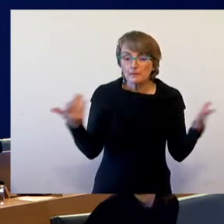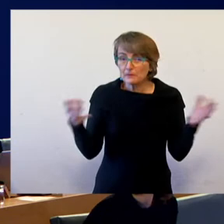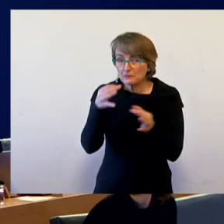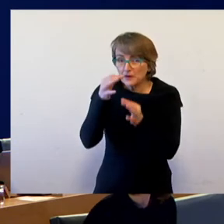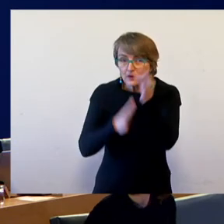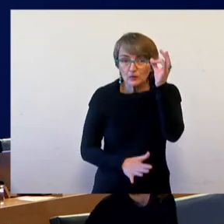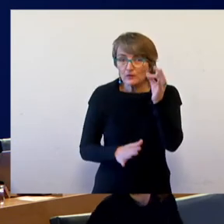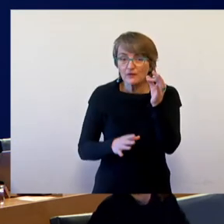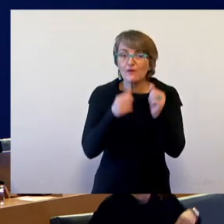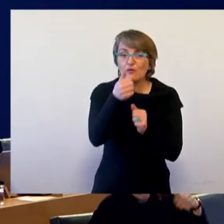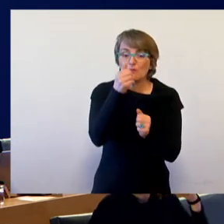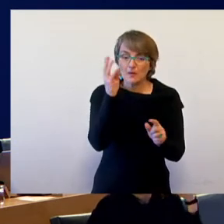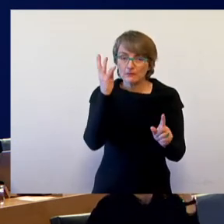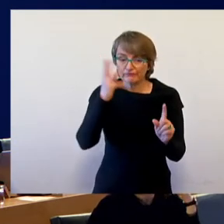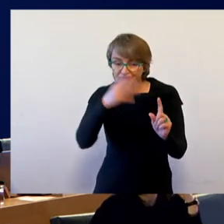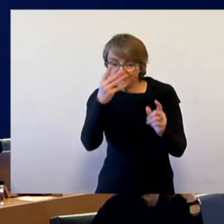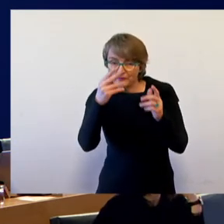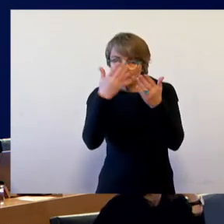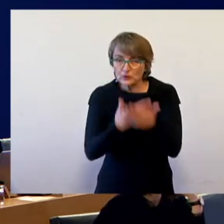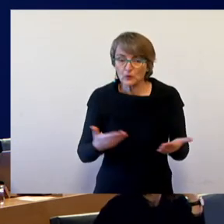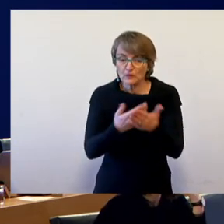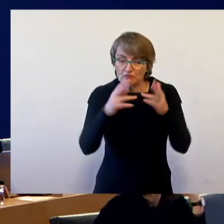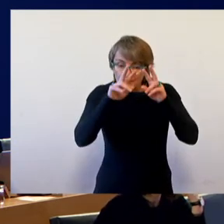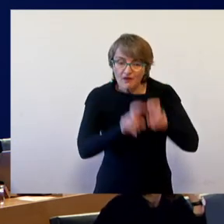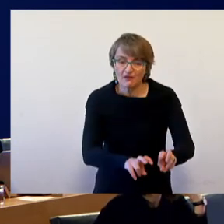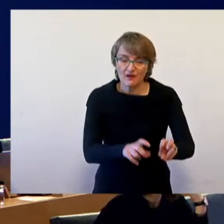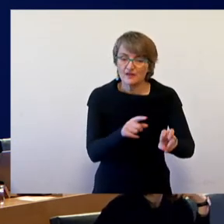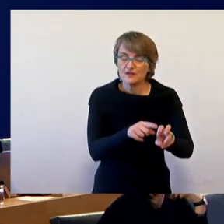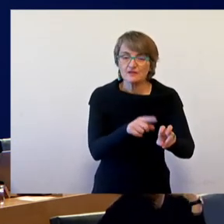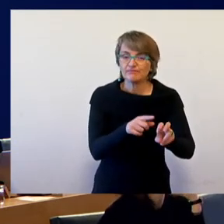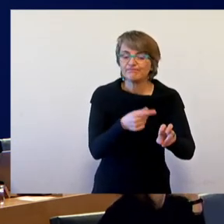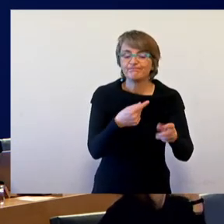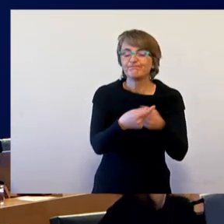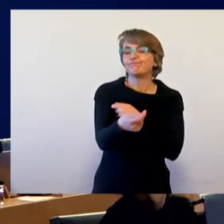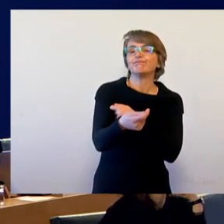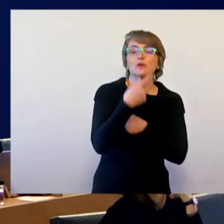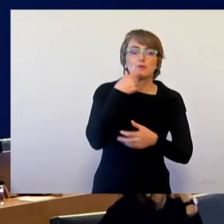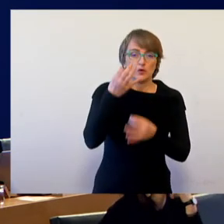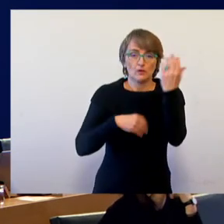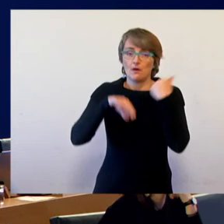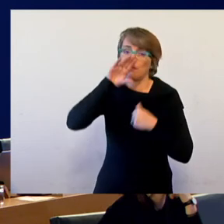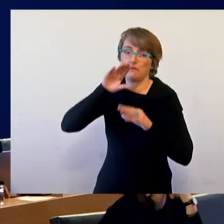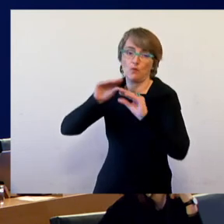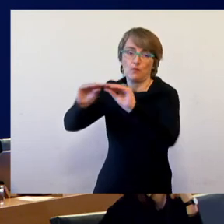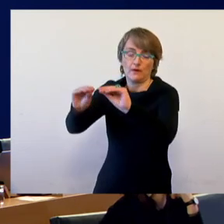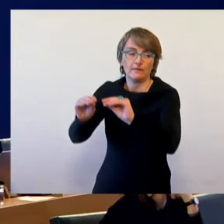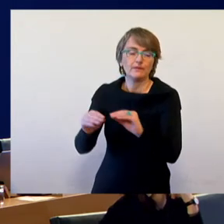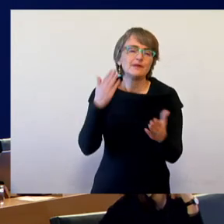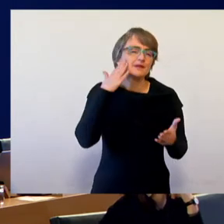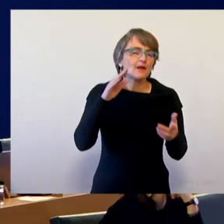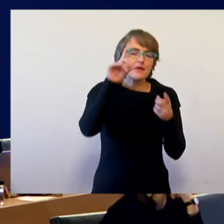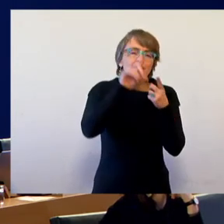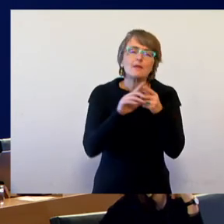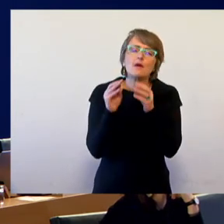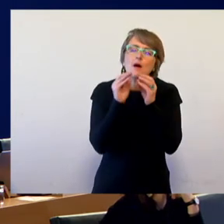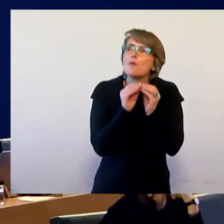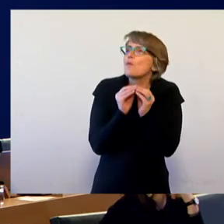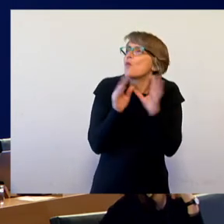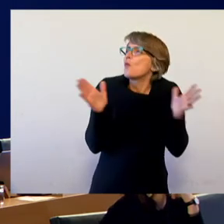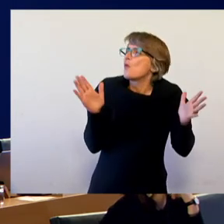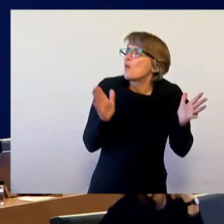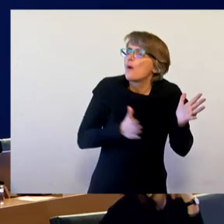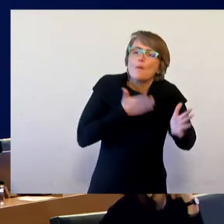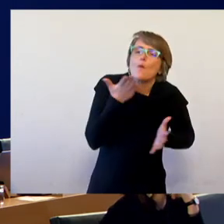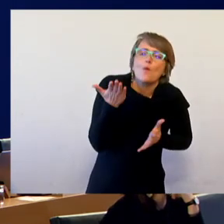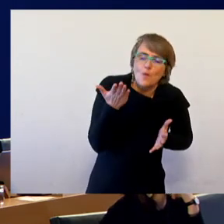le sont. Bon. Comme en amour, on a besoin de preuves. On ne peut pas se suffire